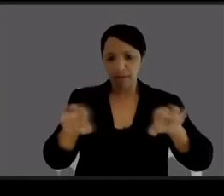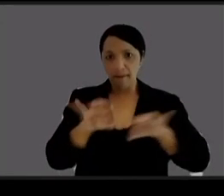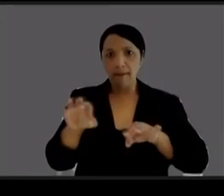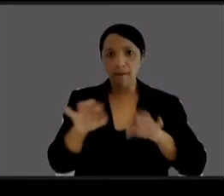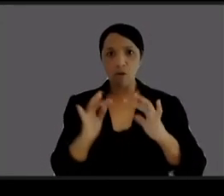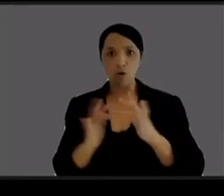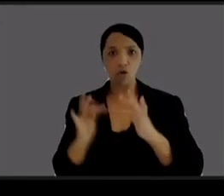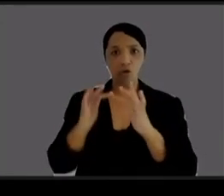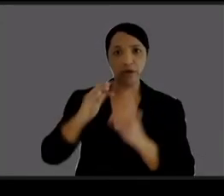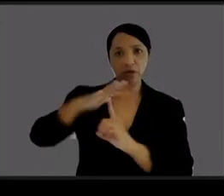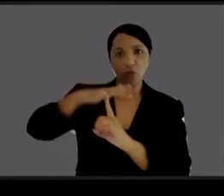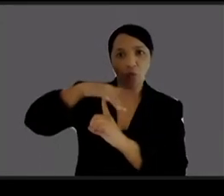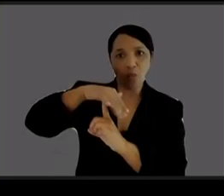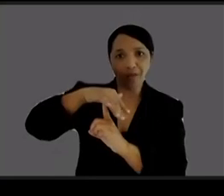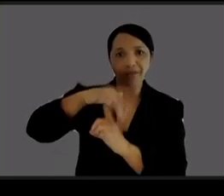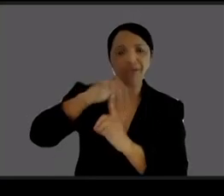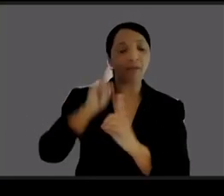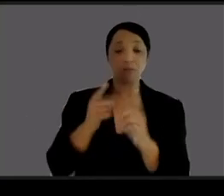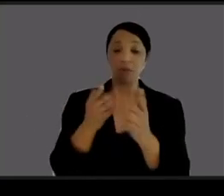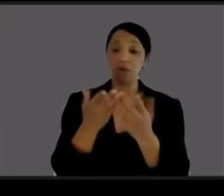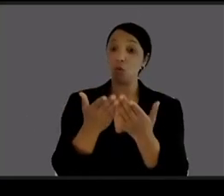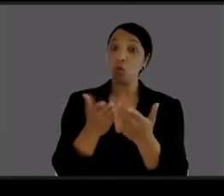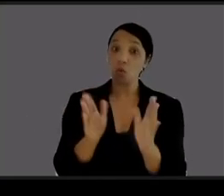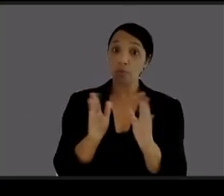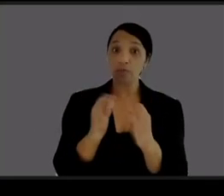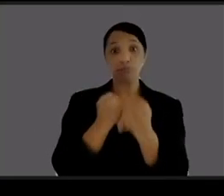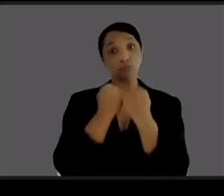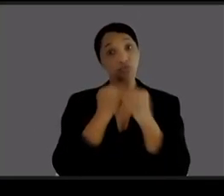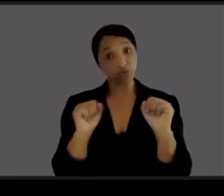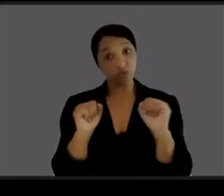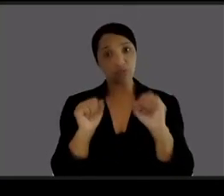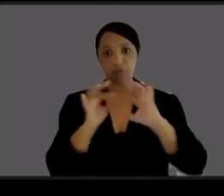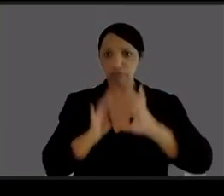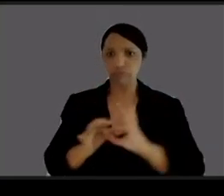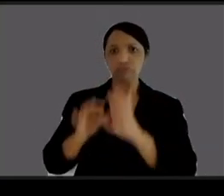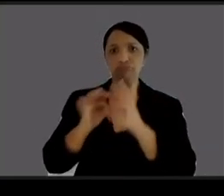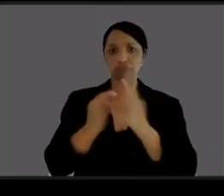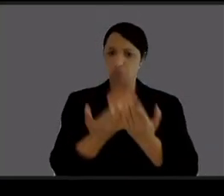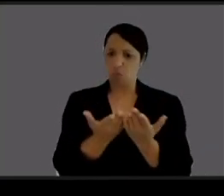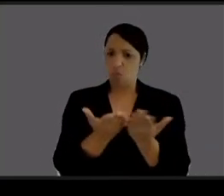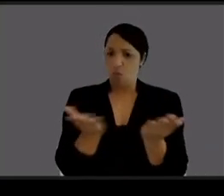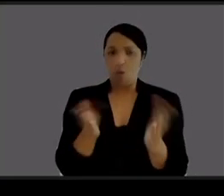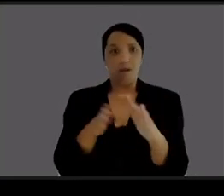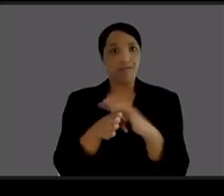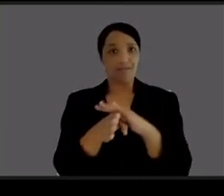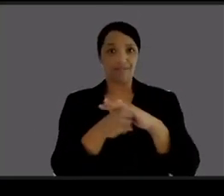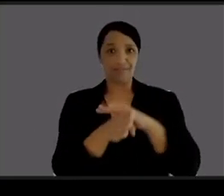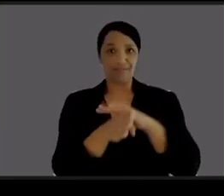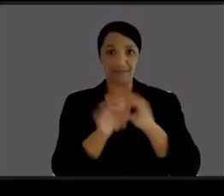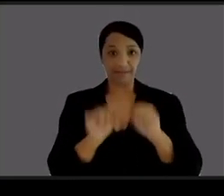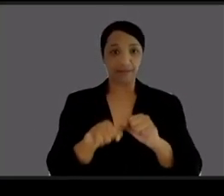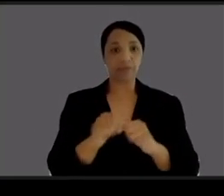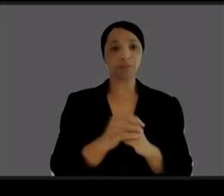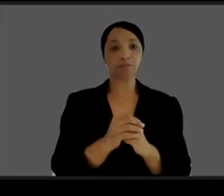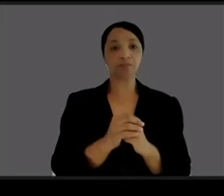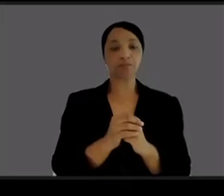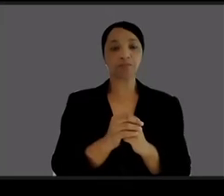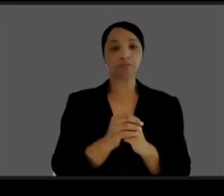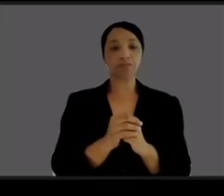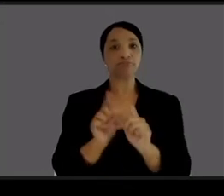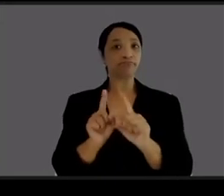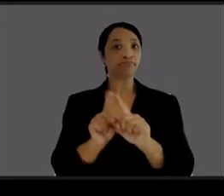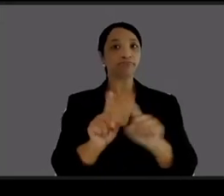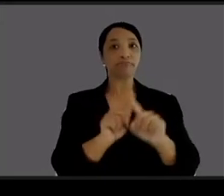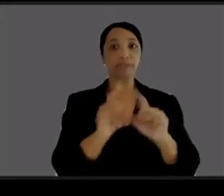الماديه التي تدعمها ان تبقى مفتوحه وامنه ومتاحه للجميع هذا يعني ان مؤسسات اصحاب